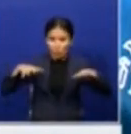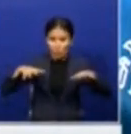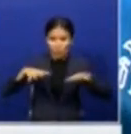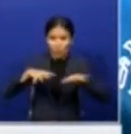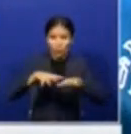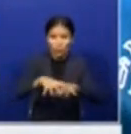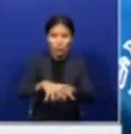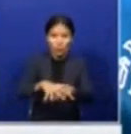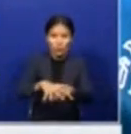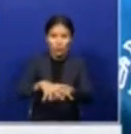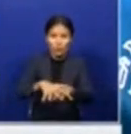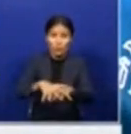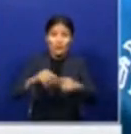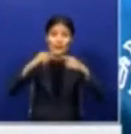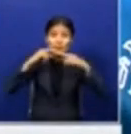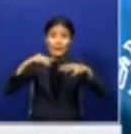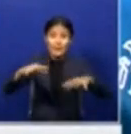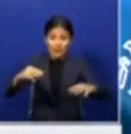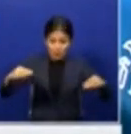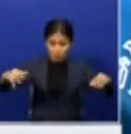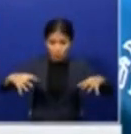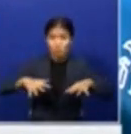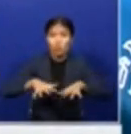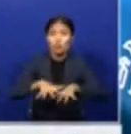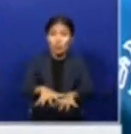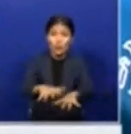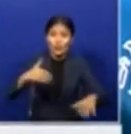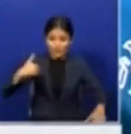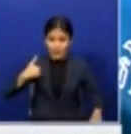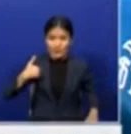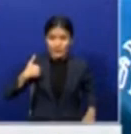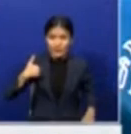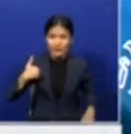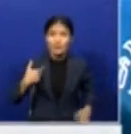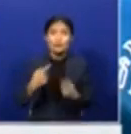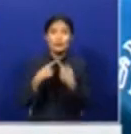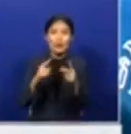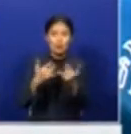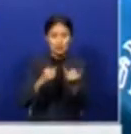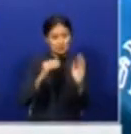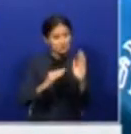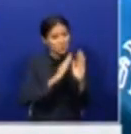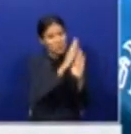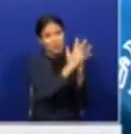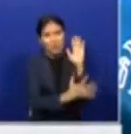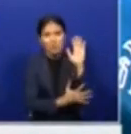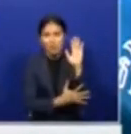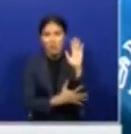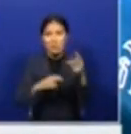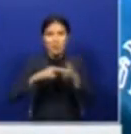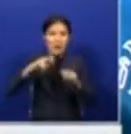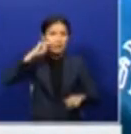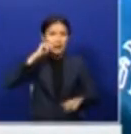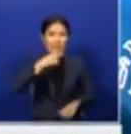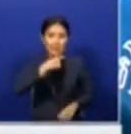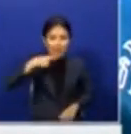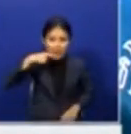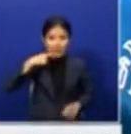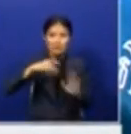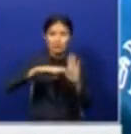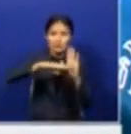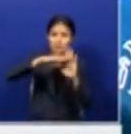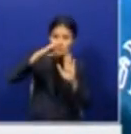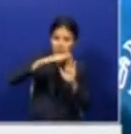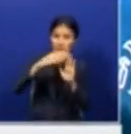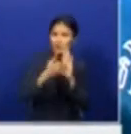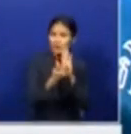ขณะเดียวกันเรามีปัญหาเรื่องฝนแล้งปัญหาเรื่องของการขาดแคลนน้ำทั้งในภาคตะวันออกทั้งในภาคอีสานทั้งในภา